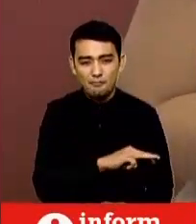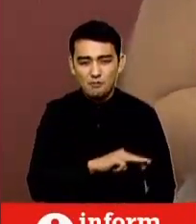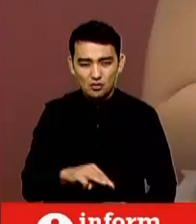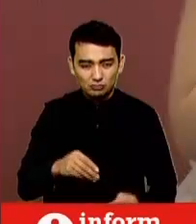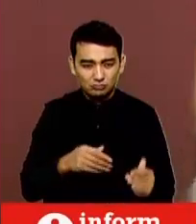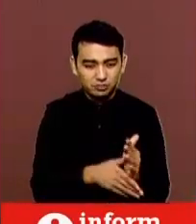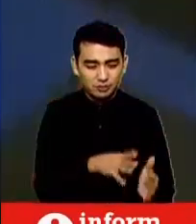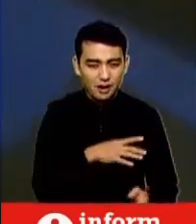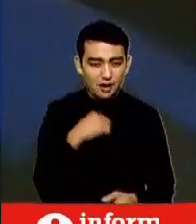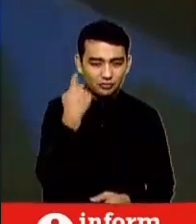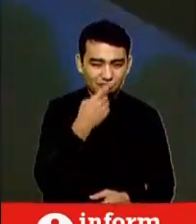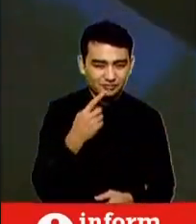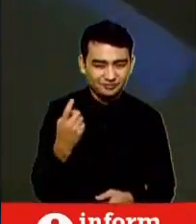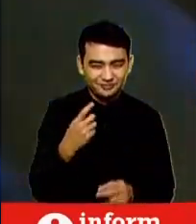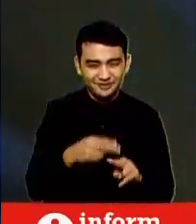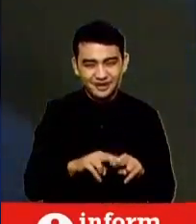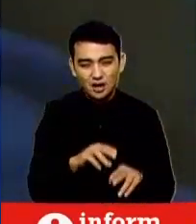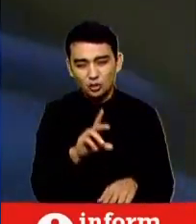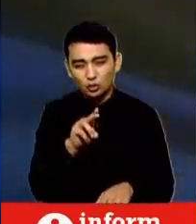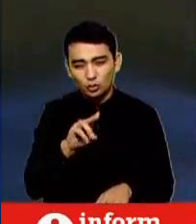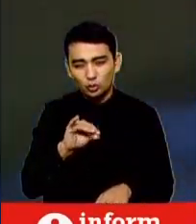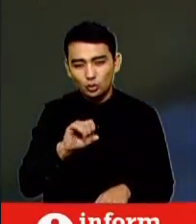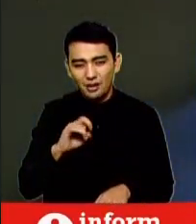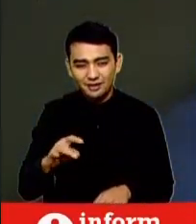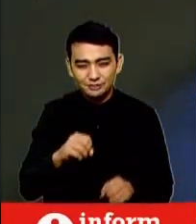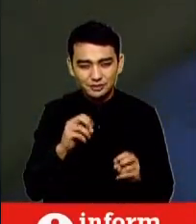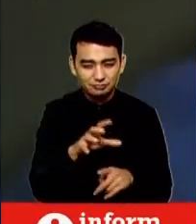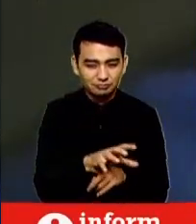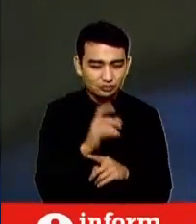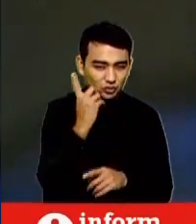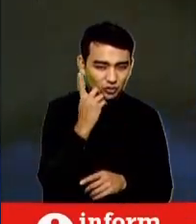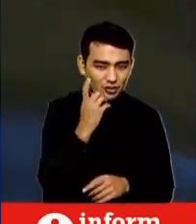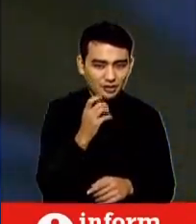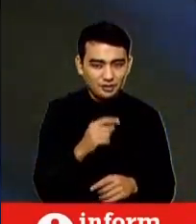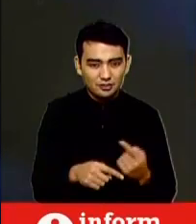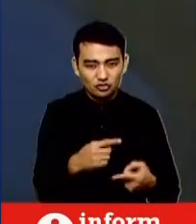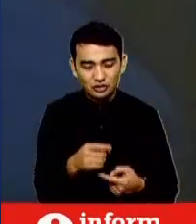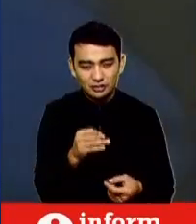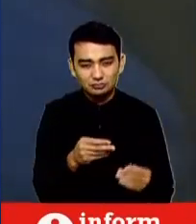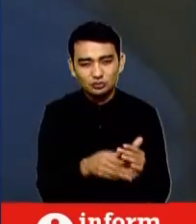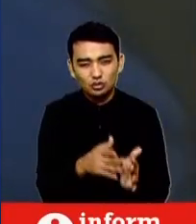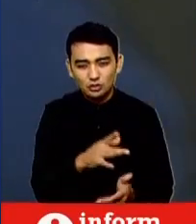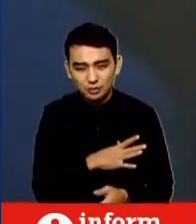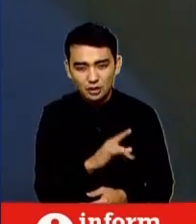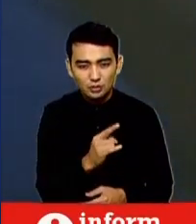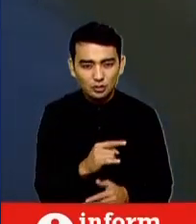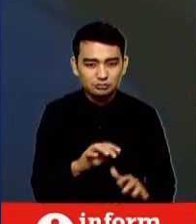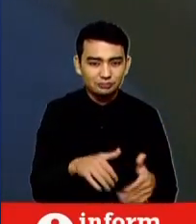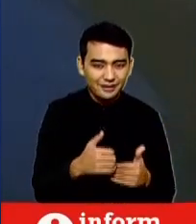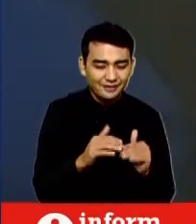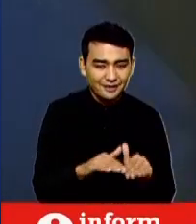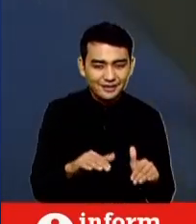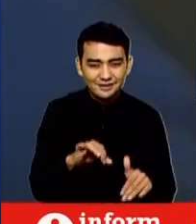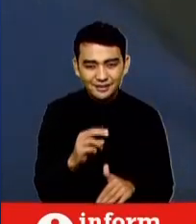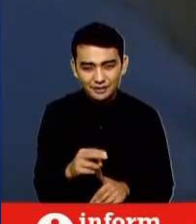жекеменшік балабақшаларда балаларды QR сканерлеу арқылы қабылдайды. 1 миллионға жуық теңге жұмсалған жүйеге баланы бақшадан алып кете